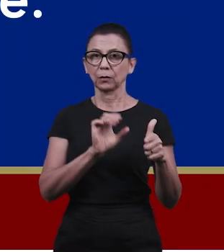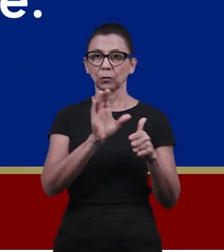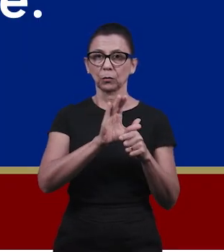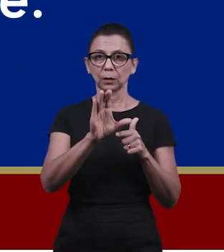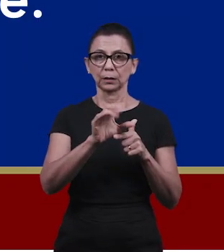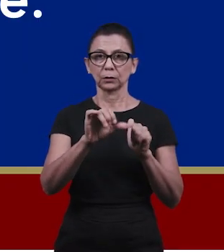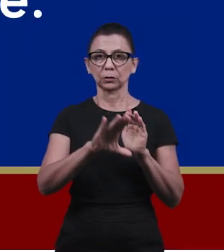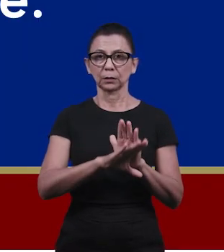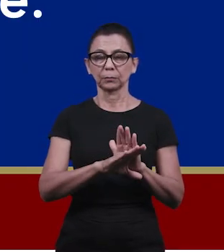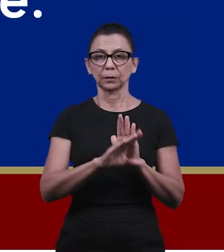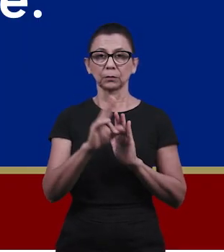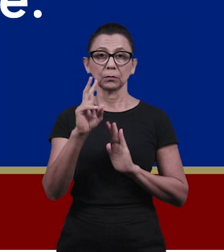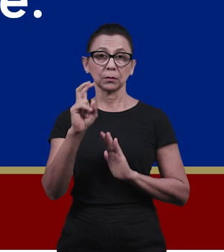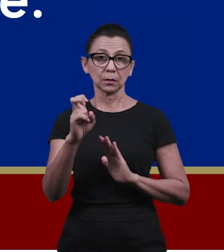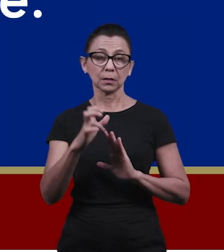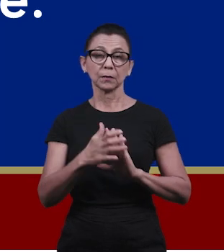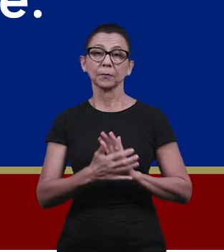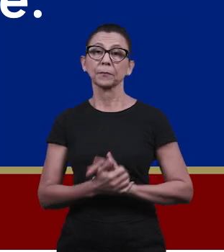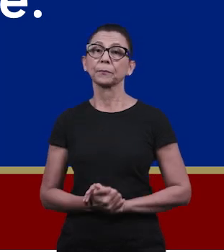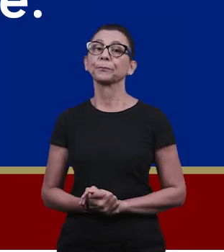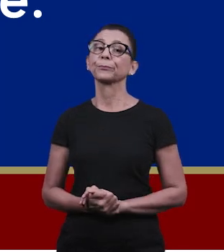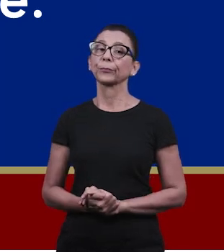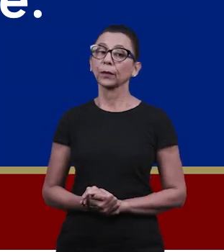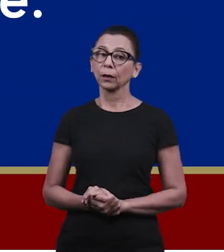очиститесь от старой закваски.